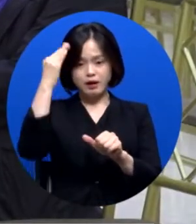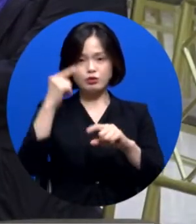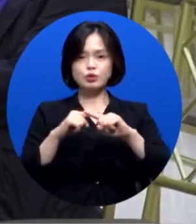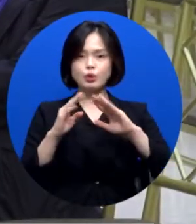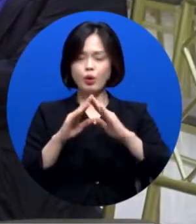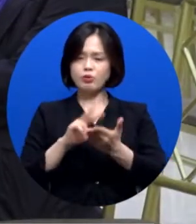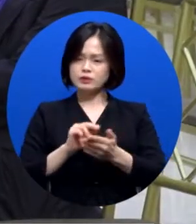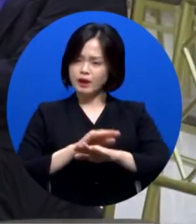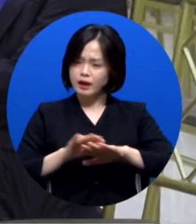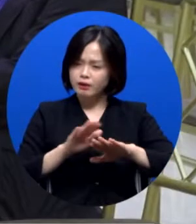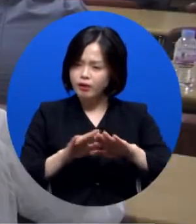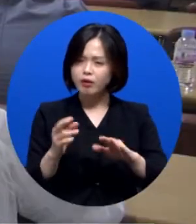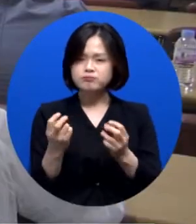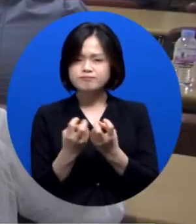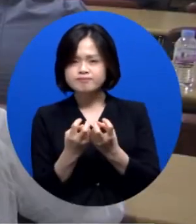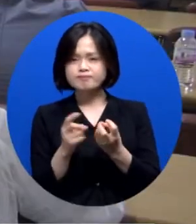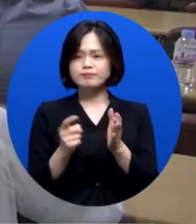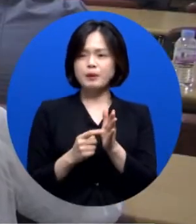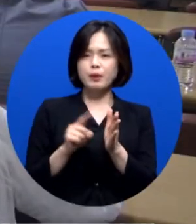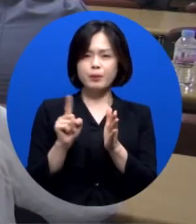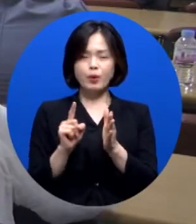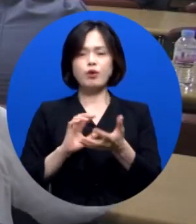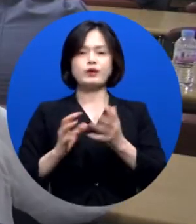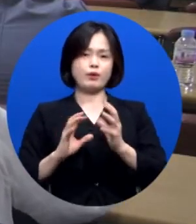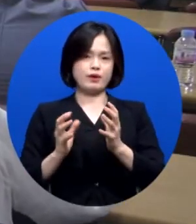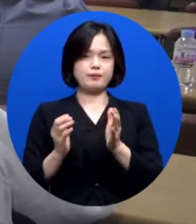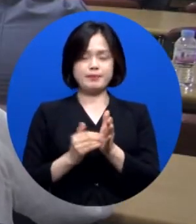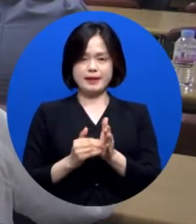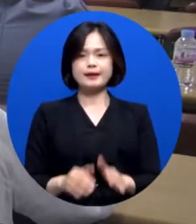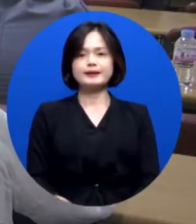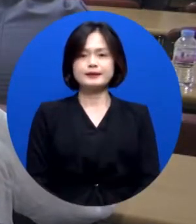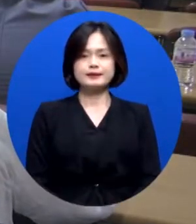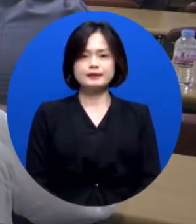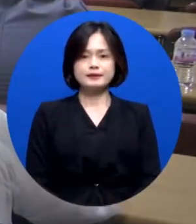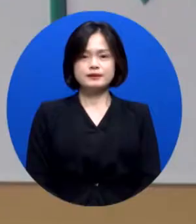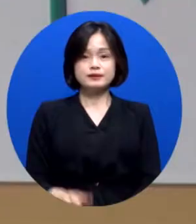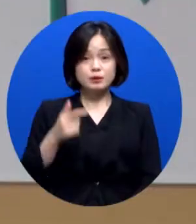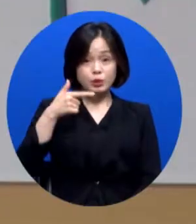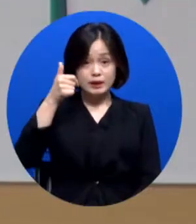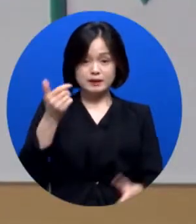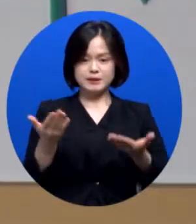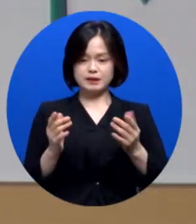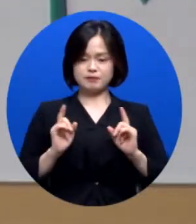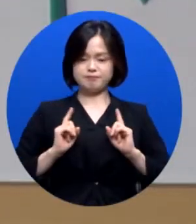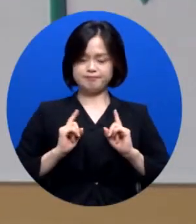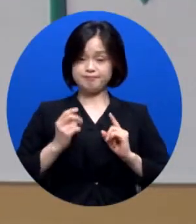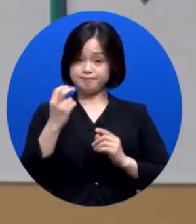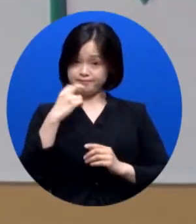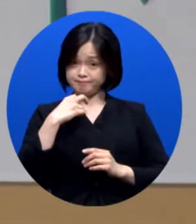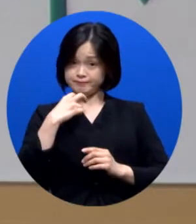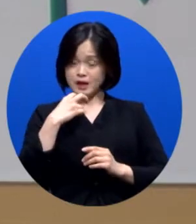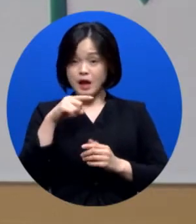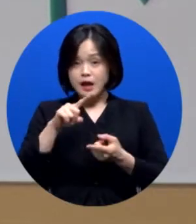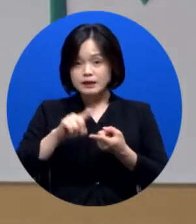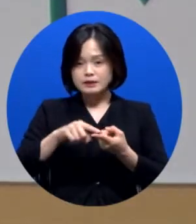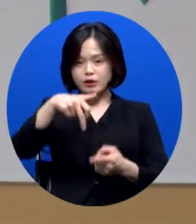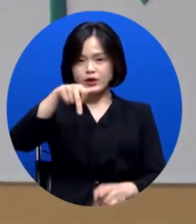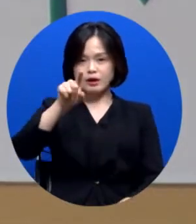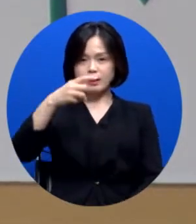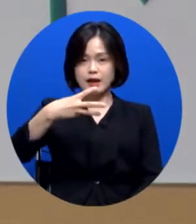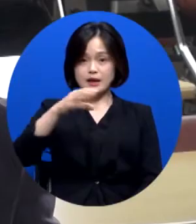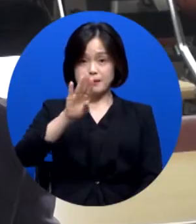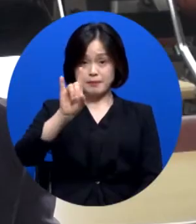과제에 집중했습니다. 이중직 목회에 대한 기초적인 신학적 정당성으로 루터와 칼뱅의